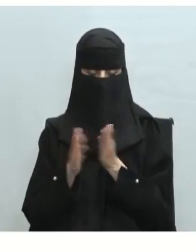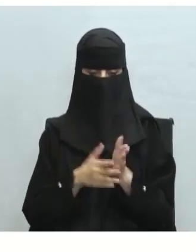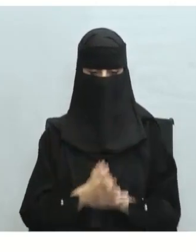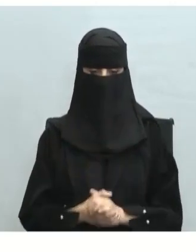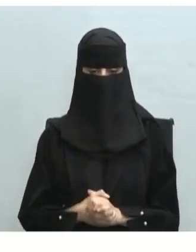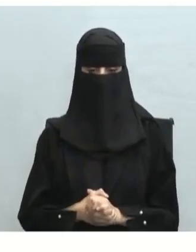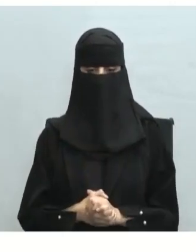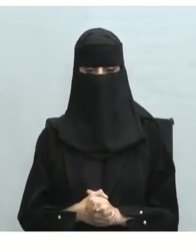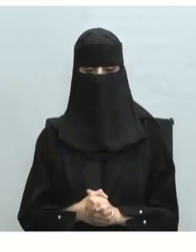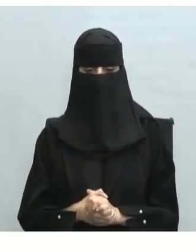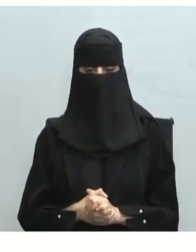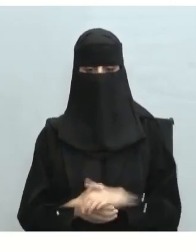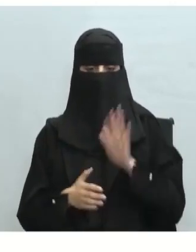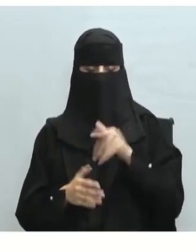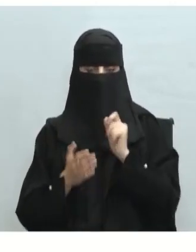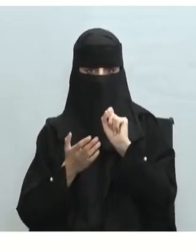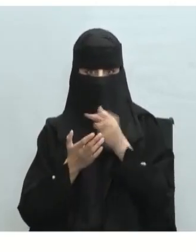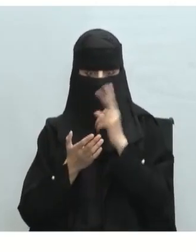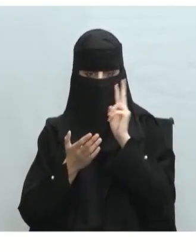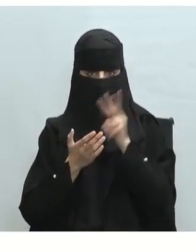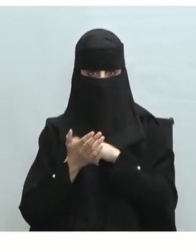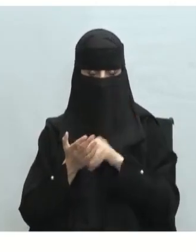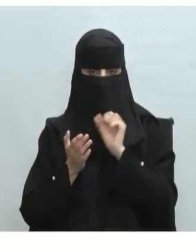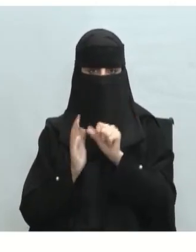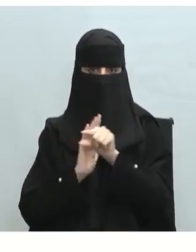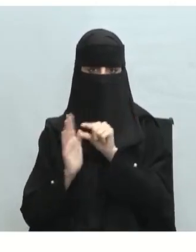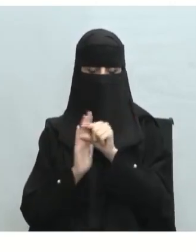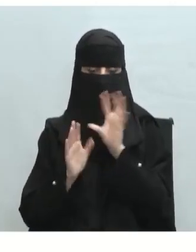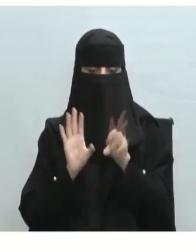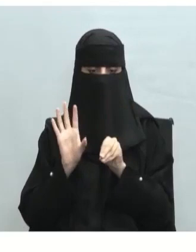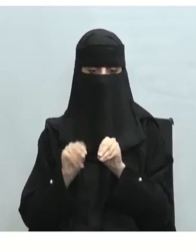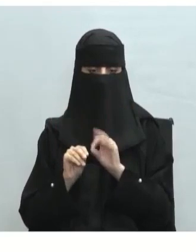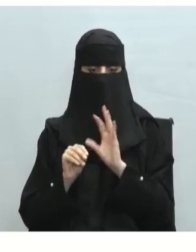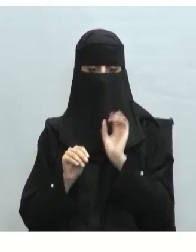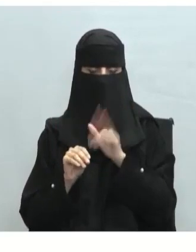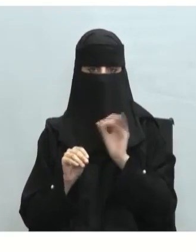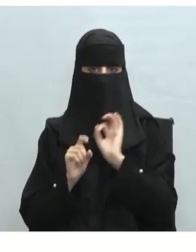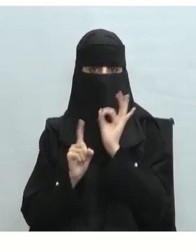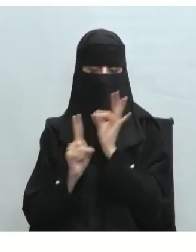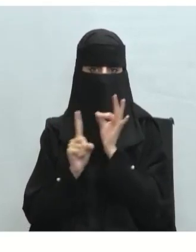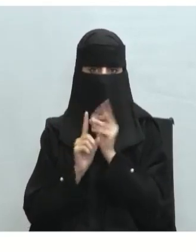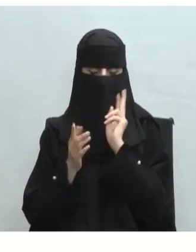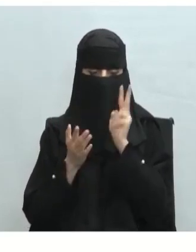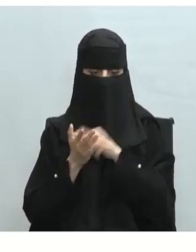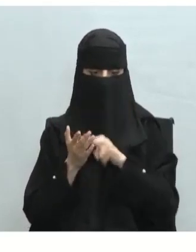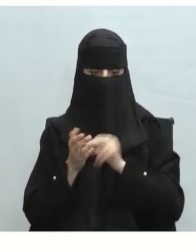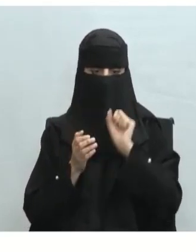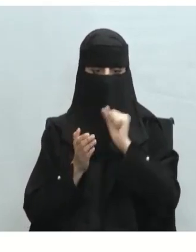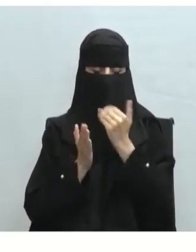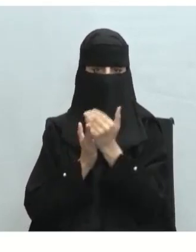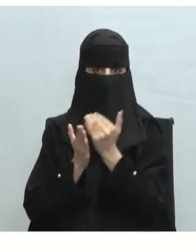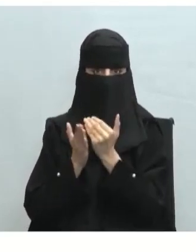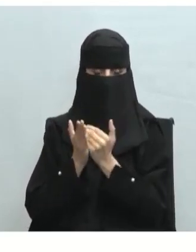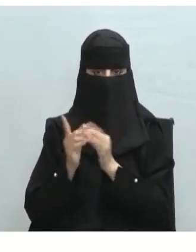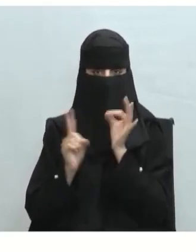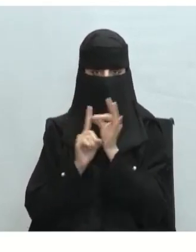ساعات هنا تتاثر سرعه القراءه بنوع النص وتتاثر ايضا بالهدف من القراءه رتب الاهداف القرائيه بحسب السرعه الاكثر سرعه